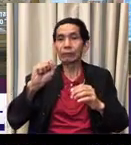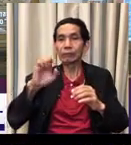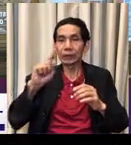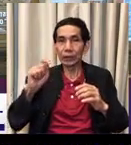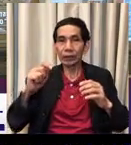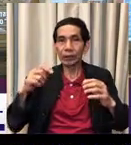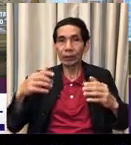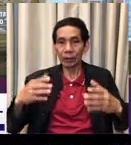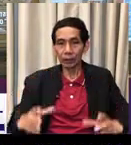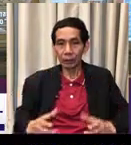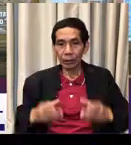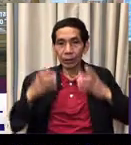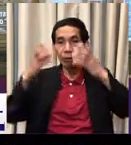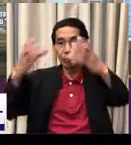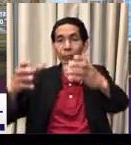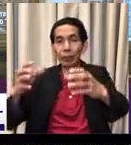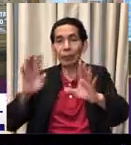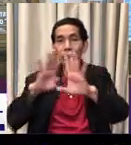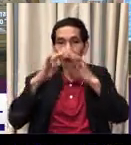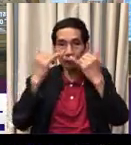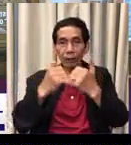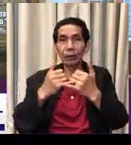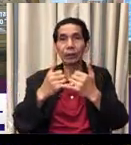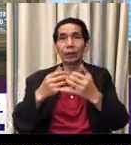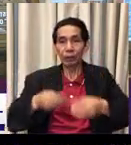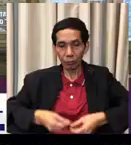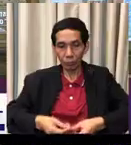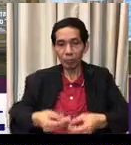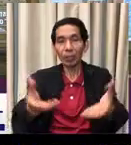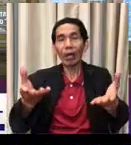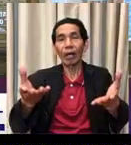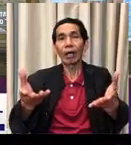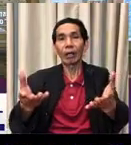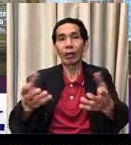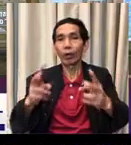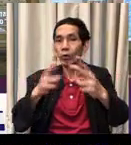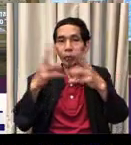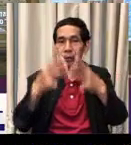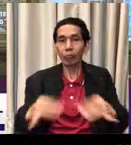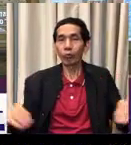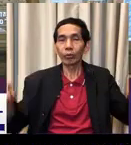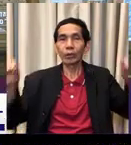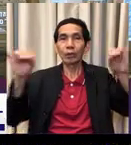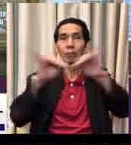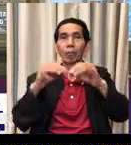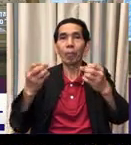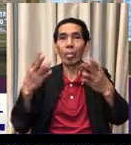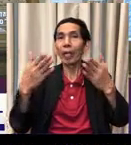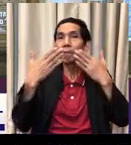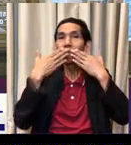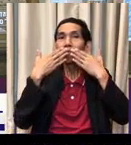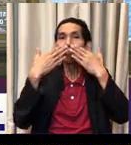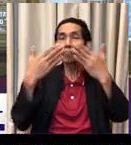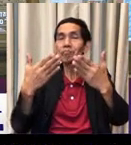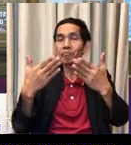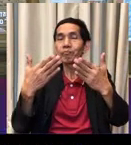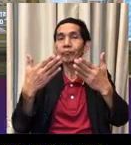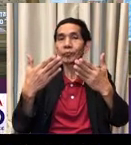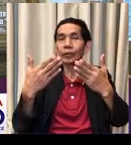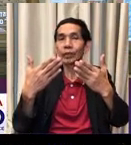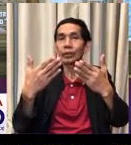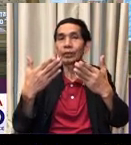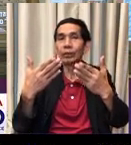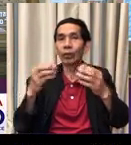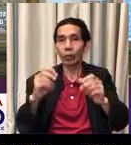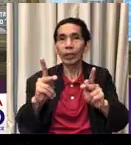Yun yung bibigay natin sa barangay, bukod pa doon sa bibili natin. Mahalaga po yan eh. Maraming salamat ha.